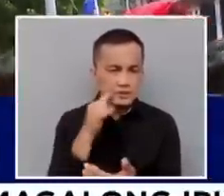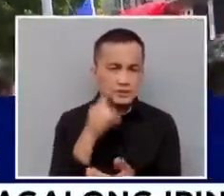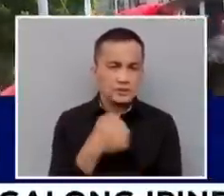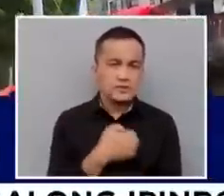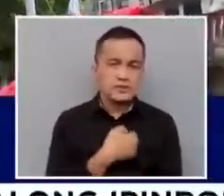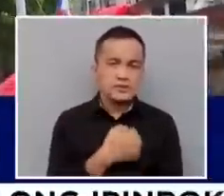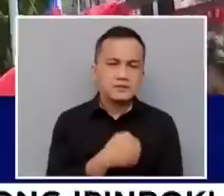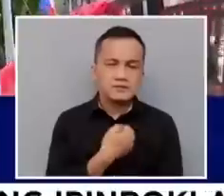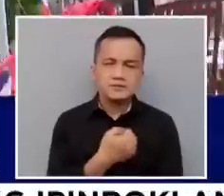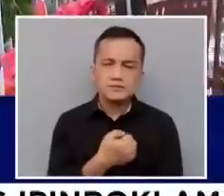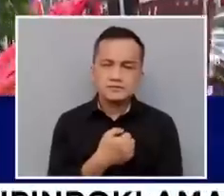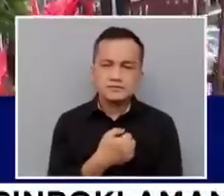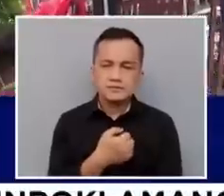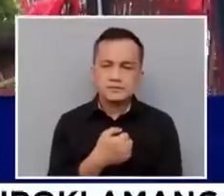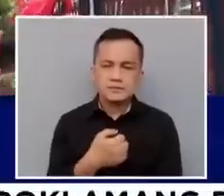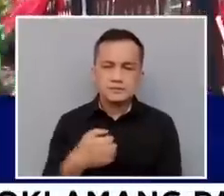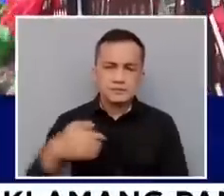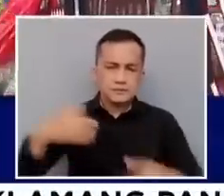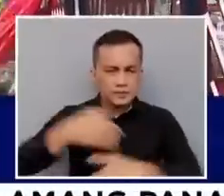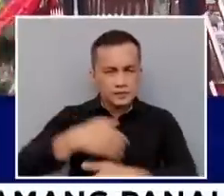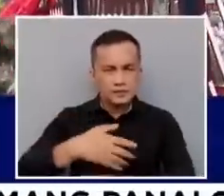daw yung yakapan ng mag-ama.